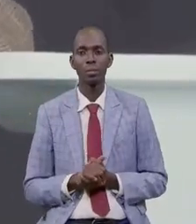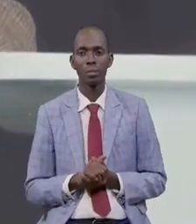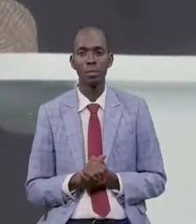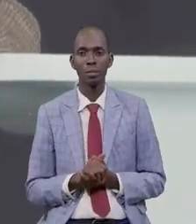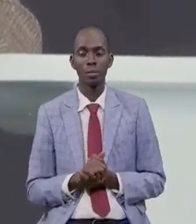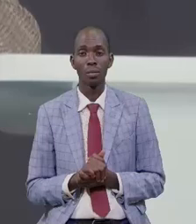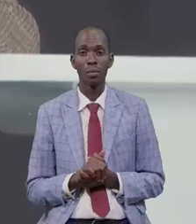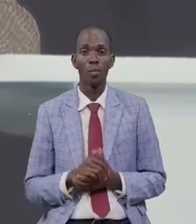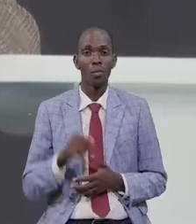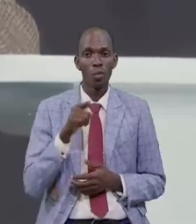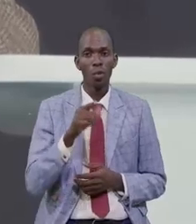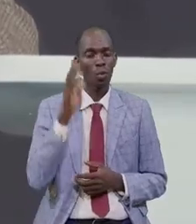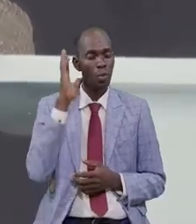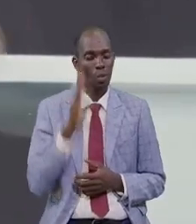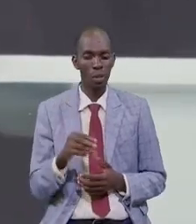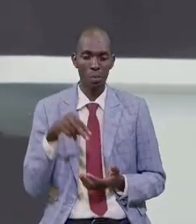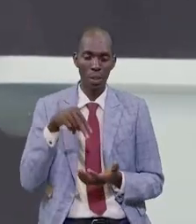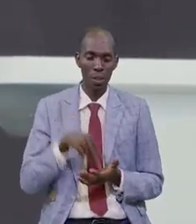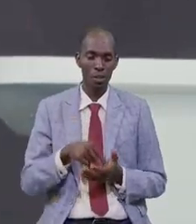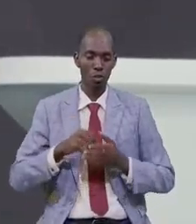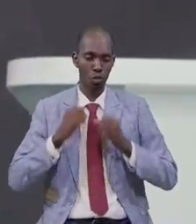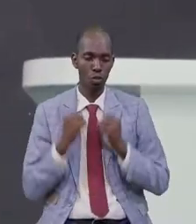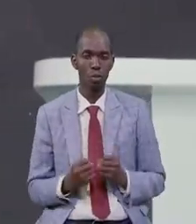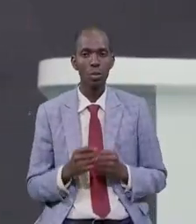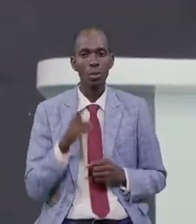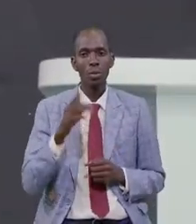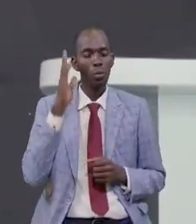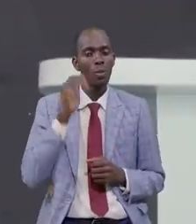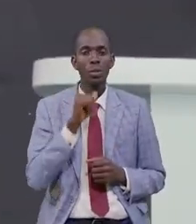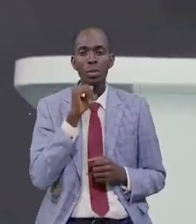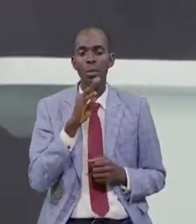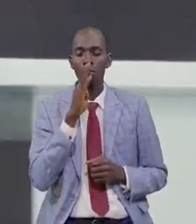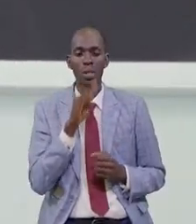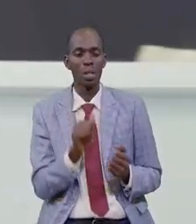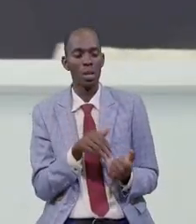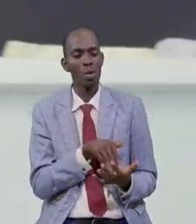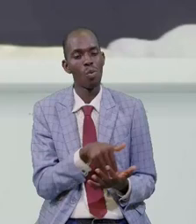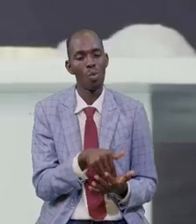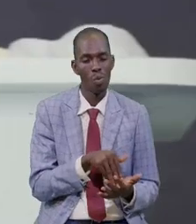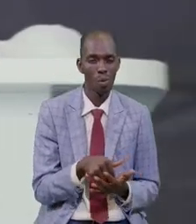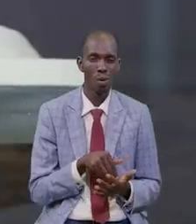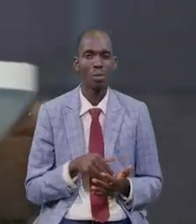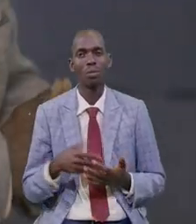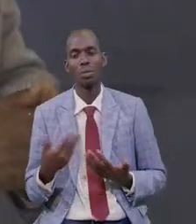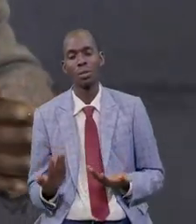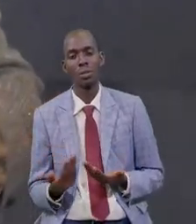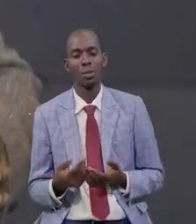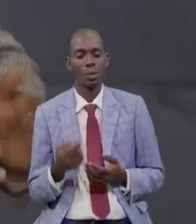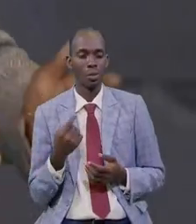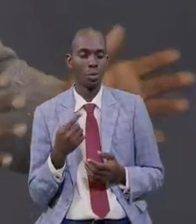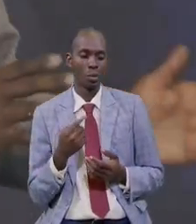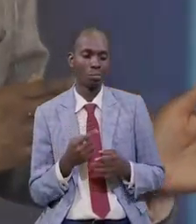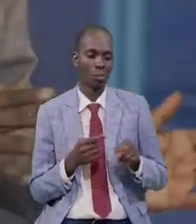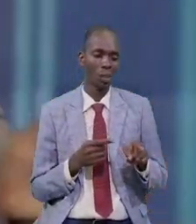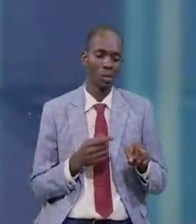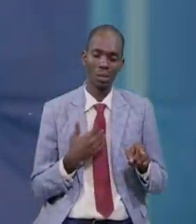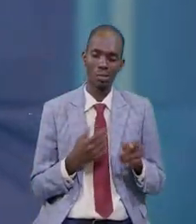amen tu vas tenir ferme tu seras pas comme des crevette un pied dans la mer ou